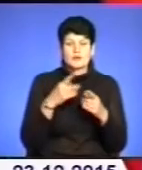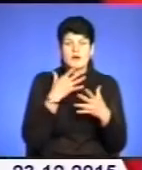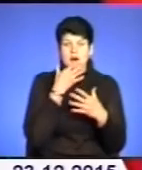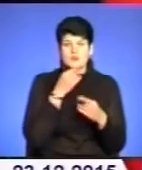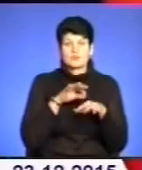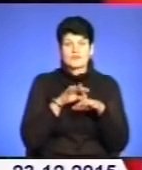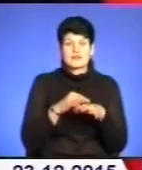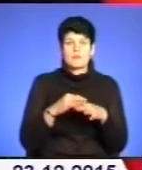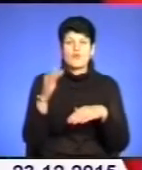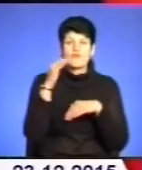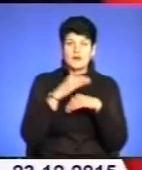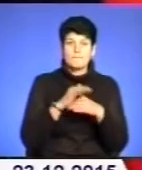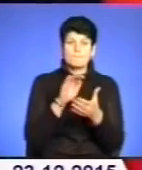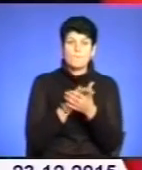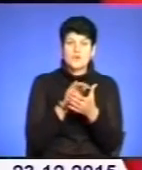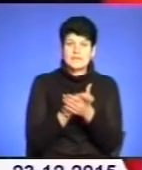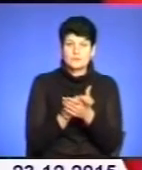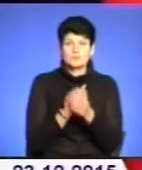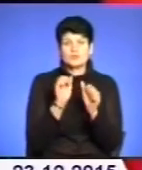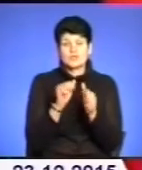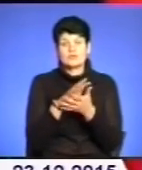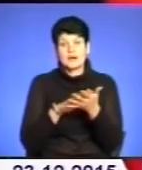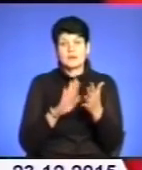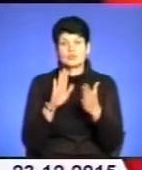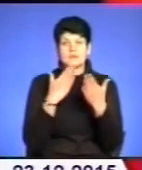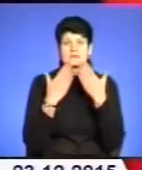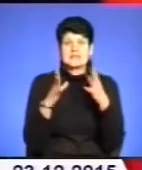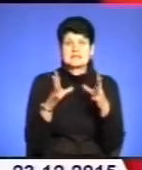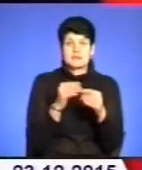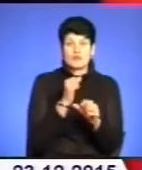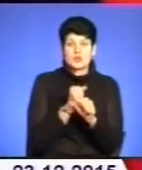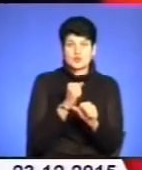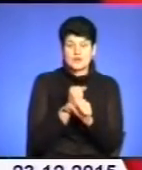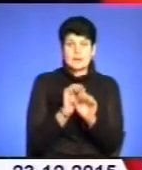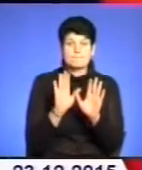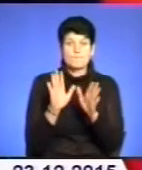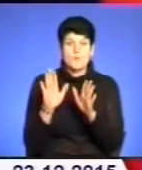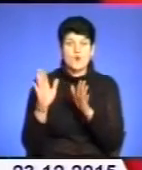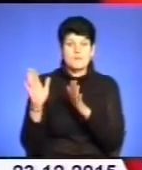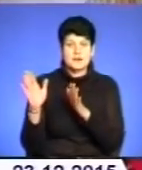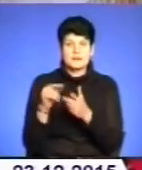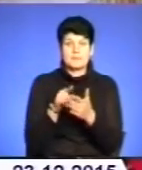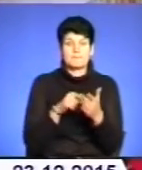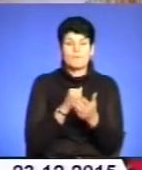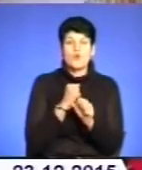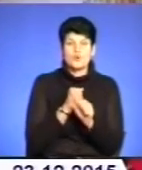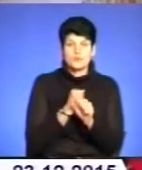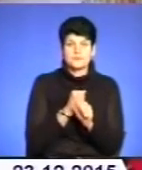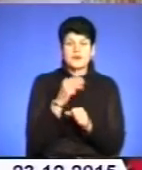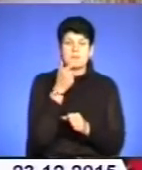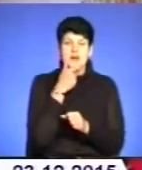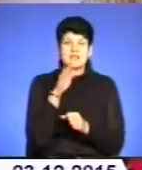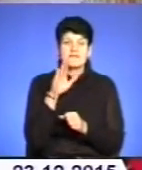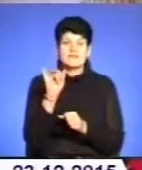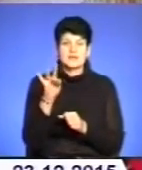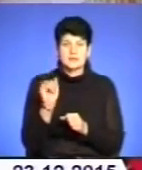вечір, познайомимося, можливо, далі будемо спілкуватися, співпрацювати по моментах, по роботі. Пані Віра для зустрічі